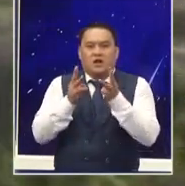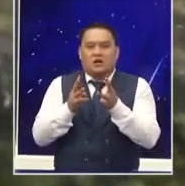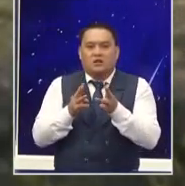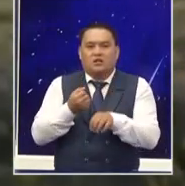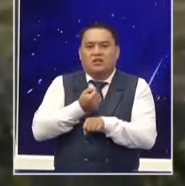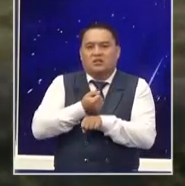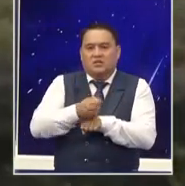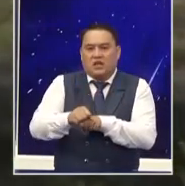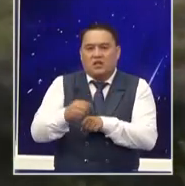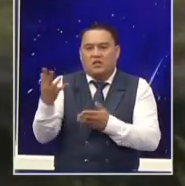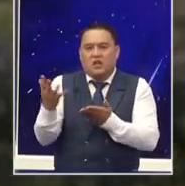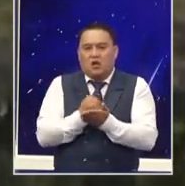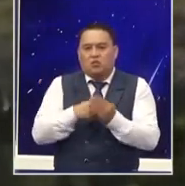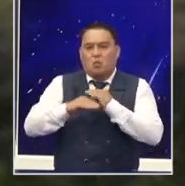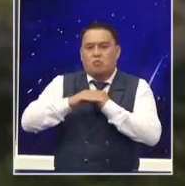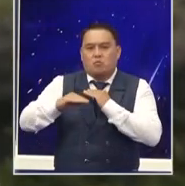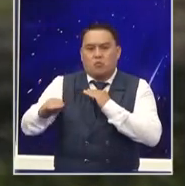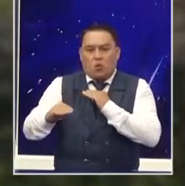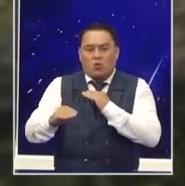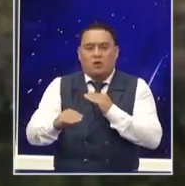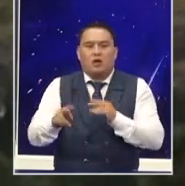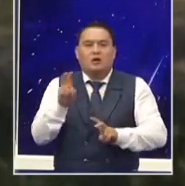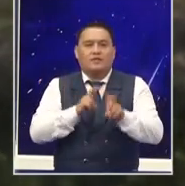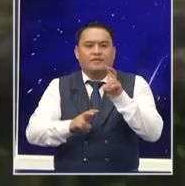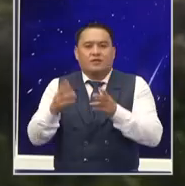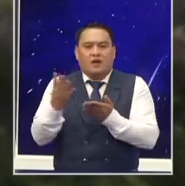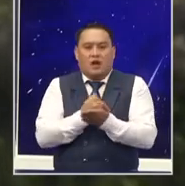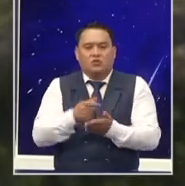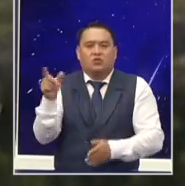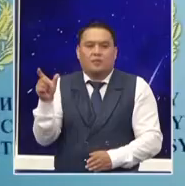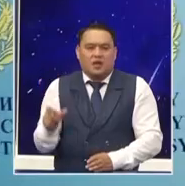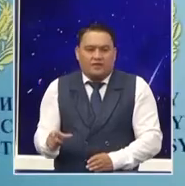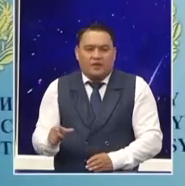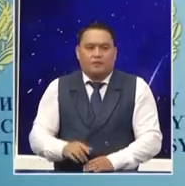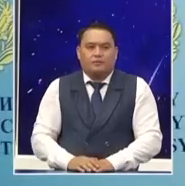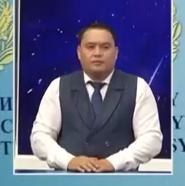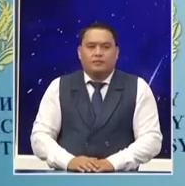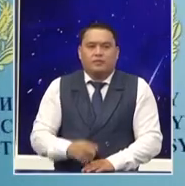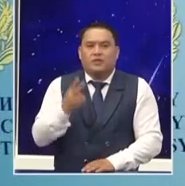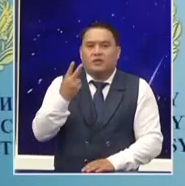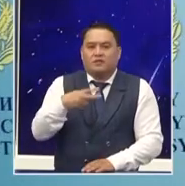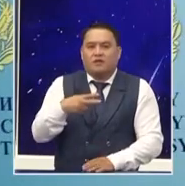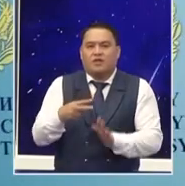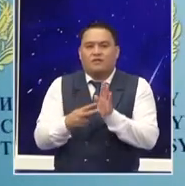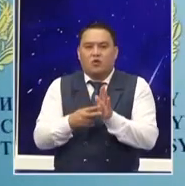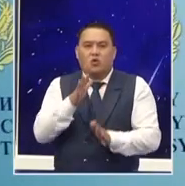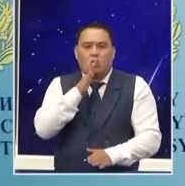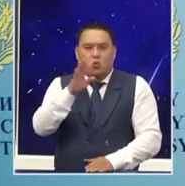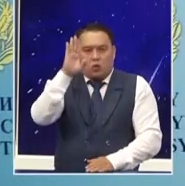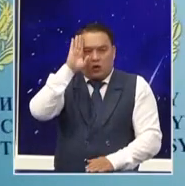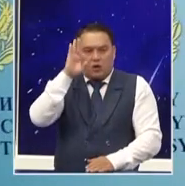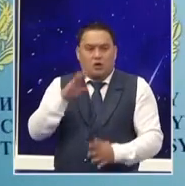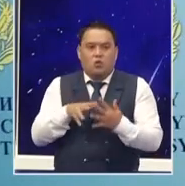насильственной смерти обнаружили в поле. Вскоре оперативники задержали и подозреваемого. Задержан 28-летний житель указанного